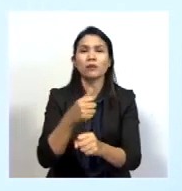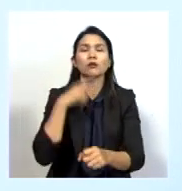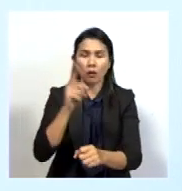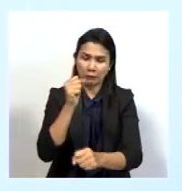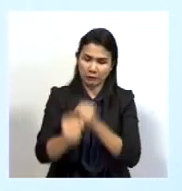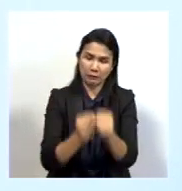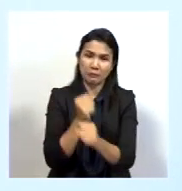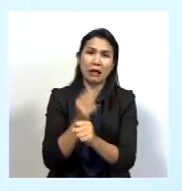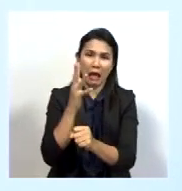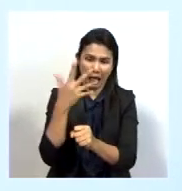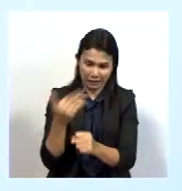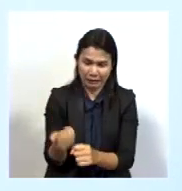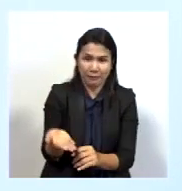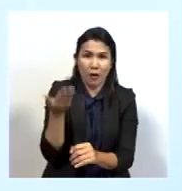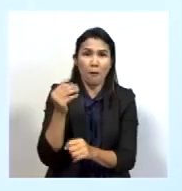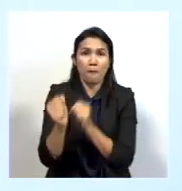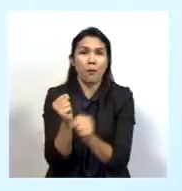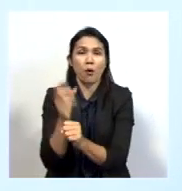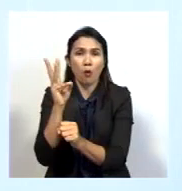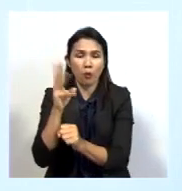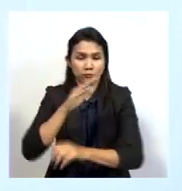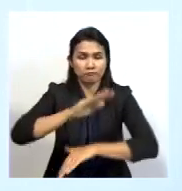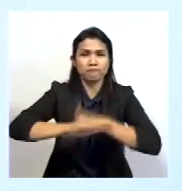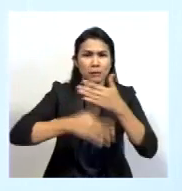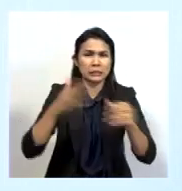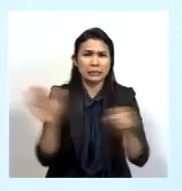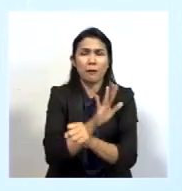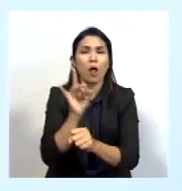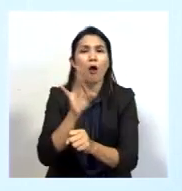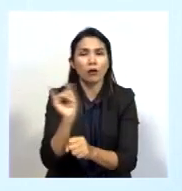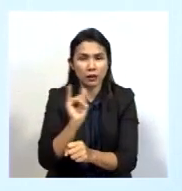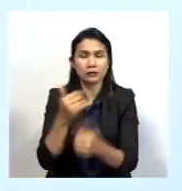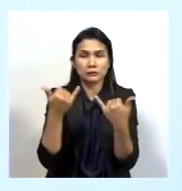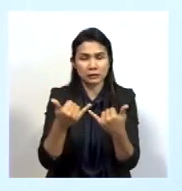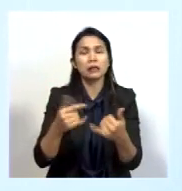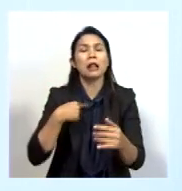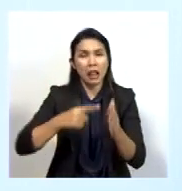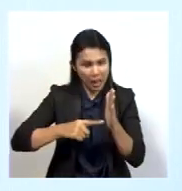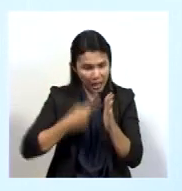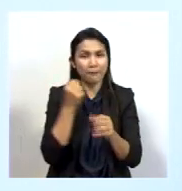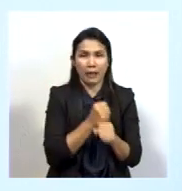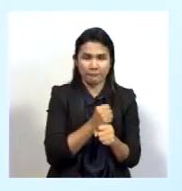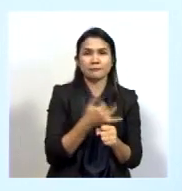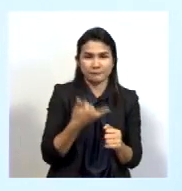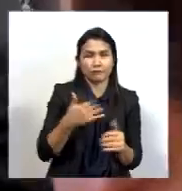เข้าไปปีที่6แล้วมันยังไม่เกิดขึ้นได้100%ก็ขอแต่ว่าไม่เริ่มมาแล้ว